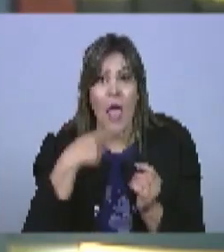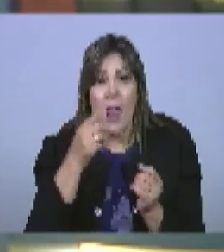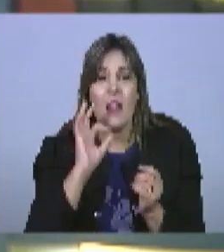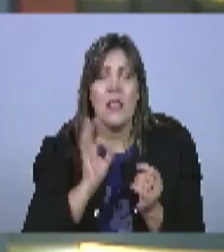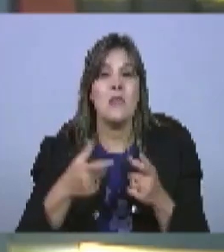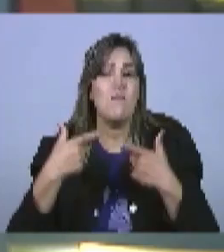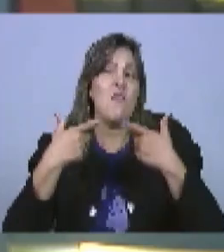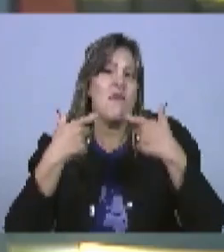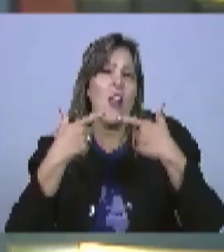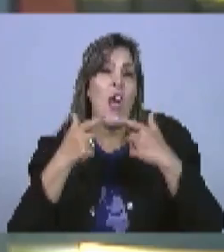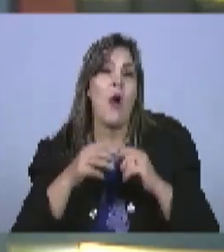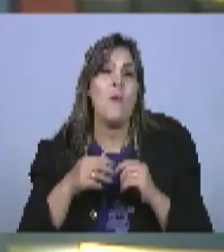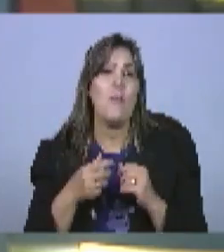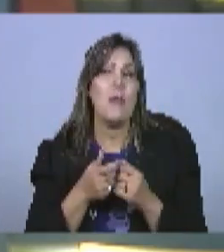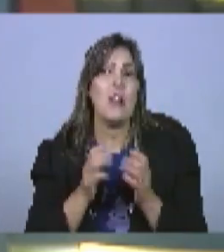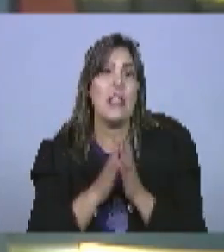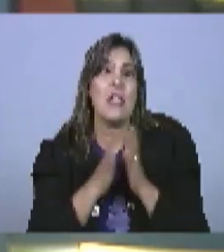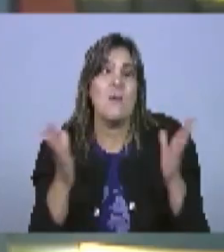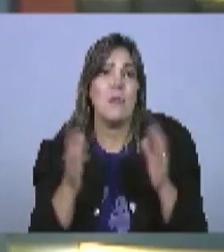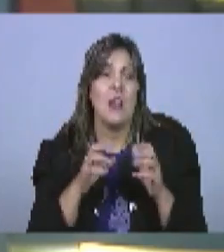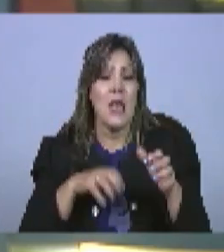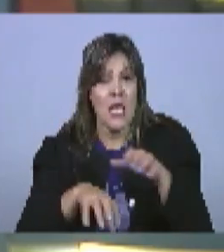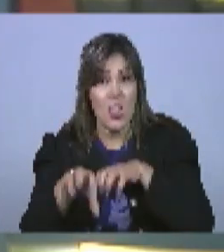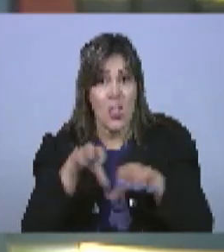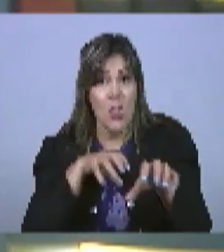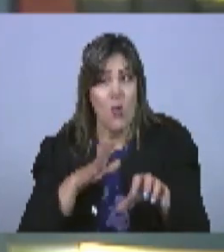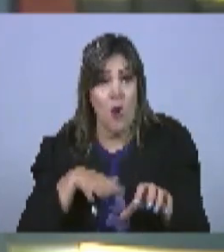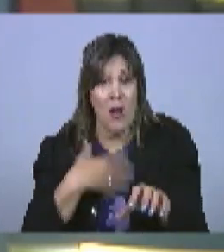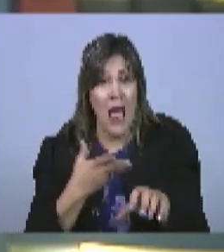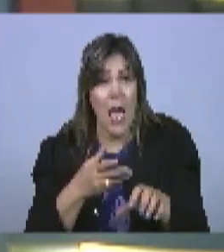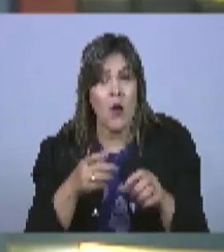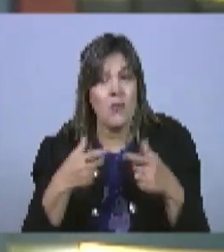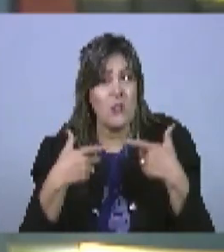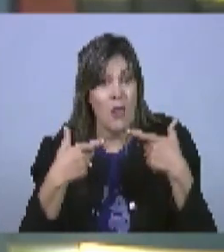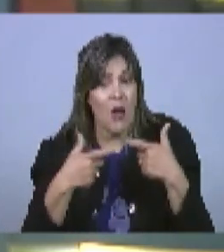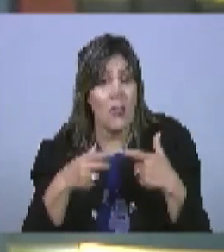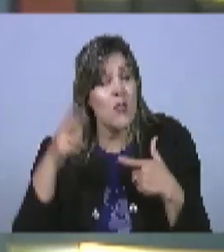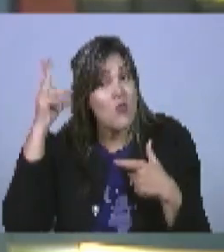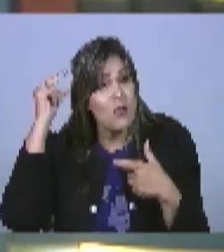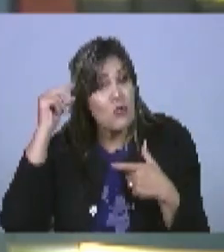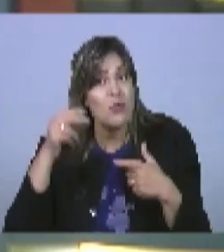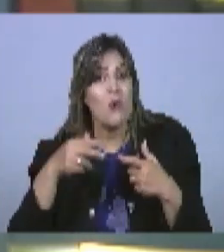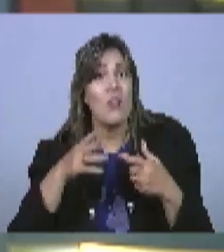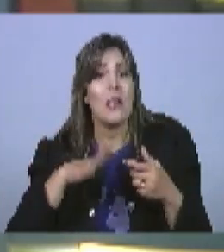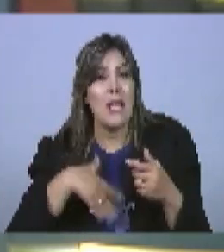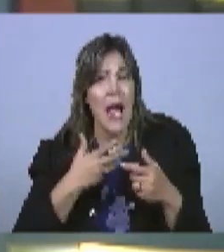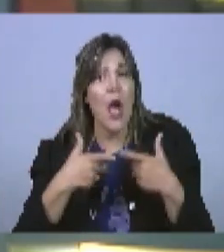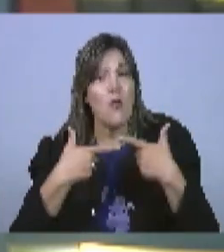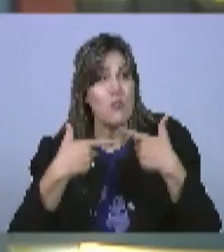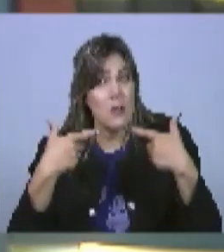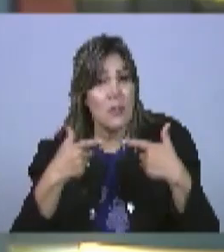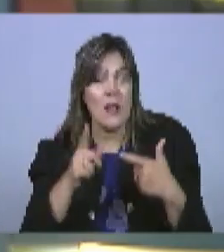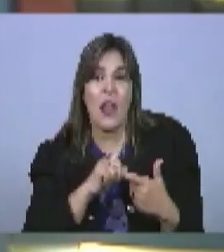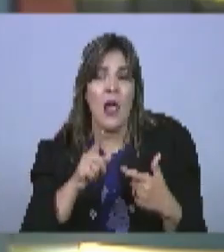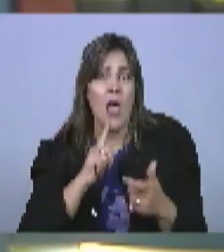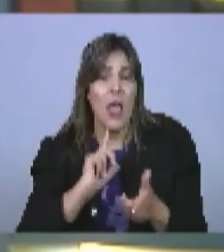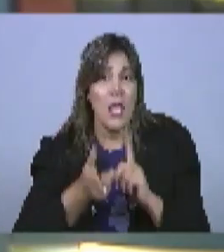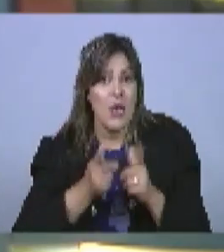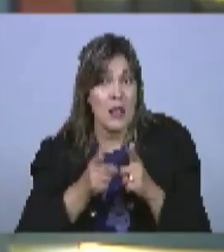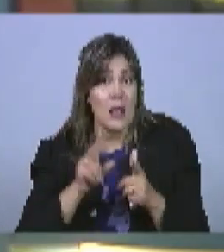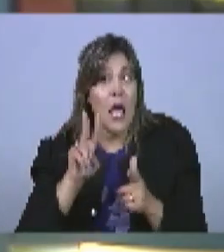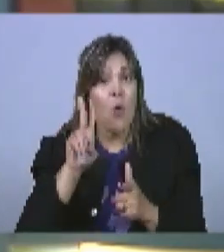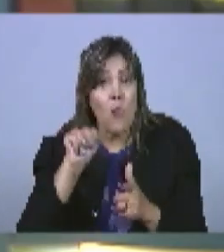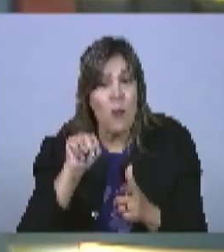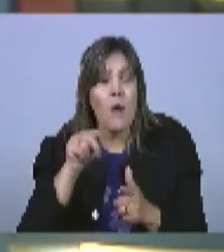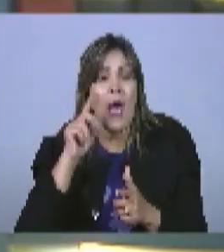المنطقه لا اظن ان ايران عايزه حرب شامله ولا اظن اسرائيل كمان عايزه حرب شامله ولا الولايات المتحده